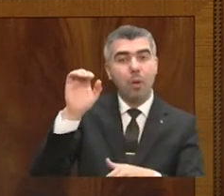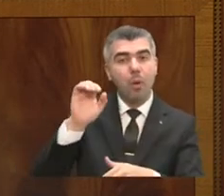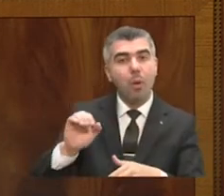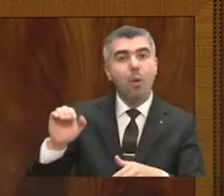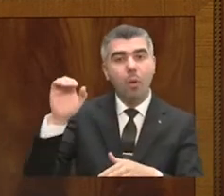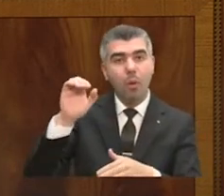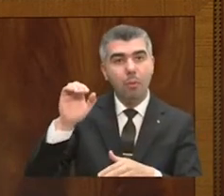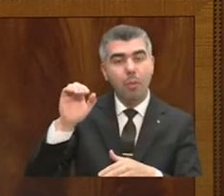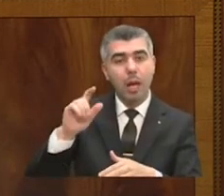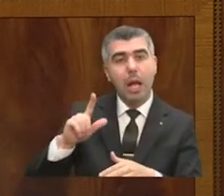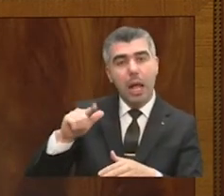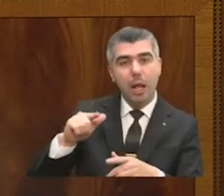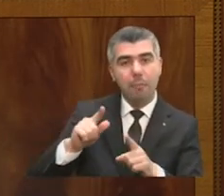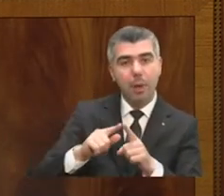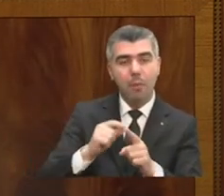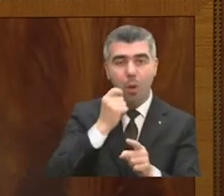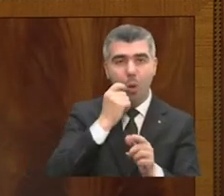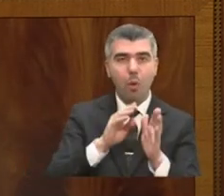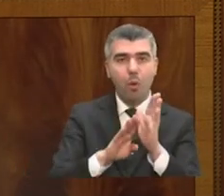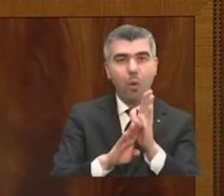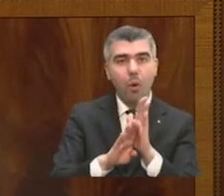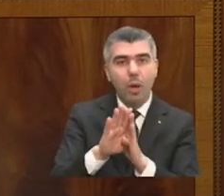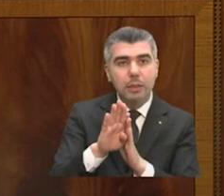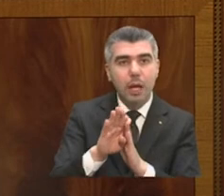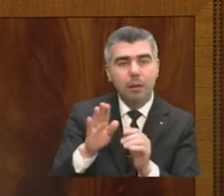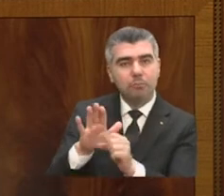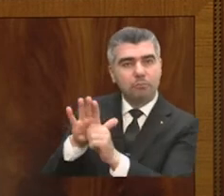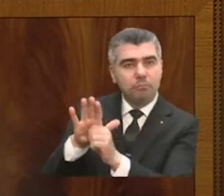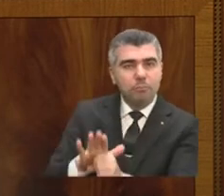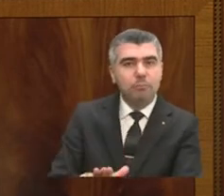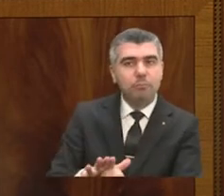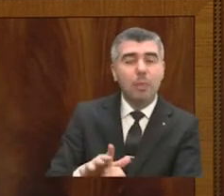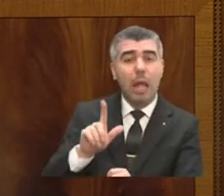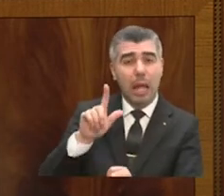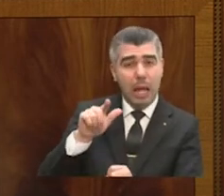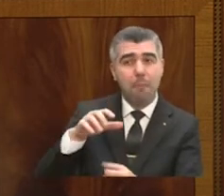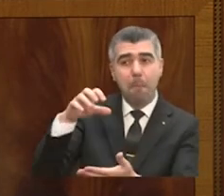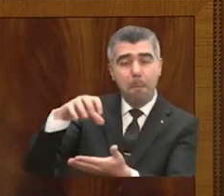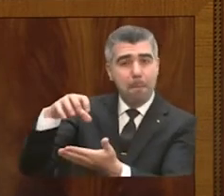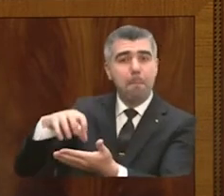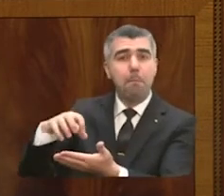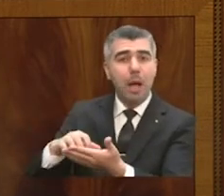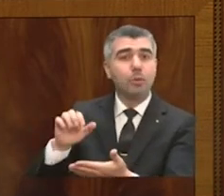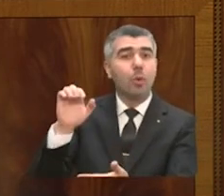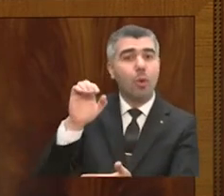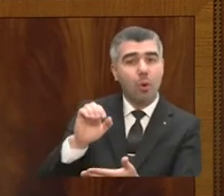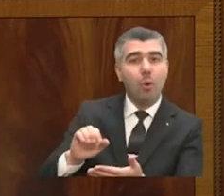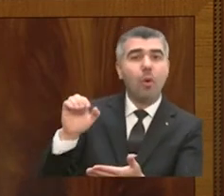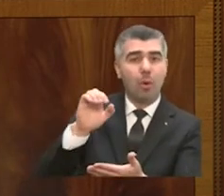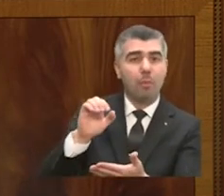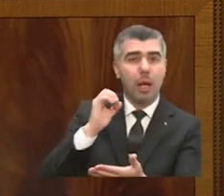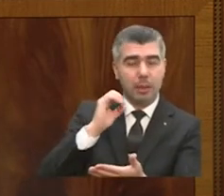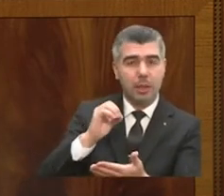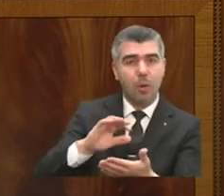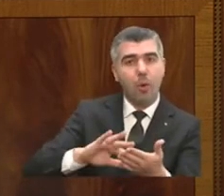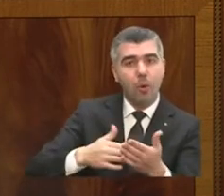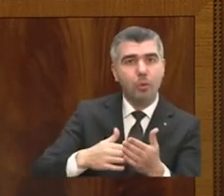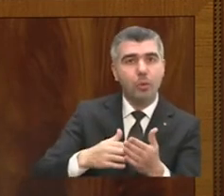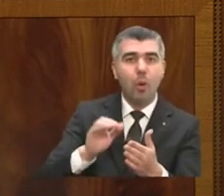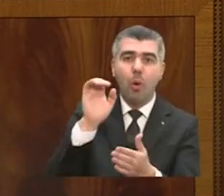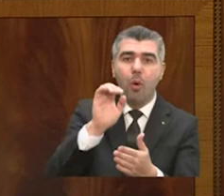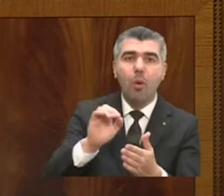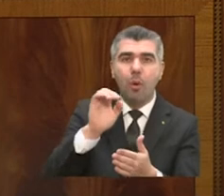le Parlement européen ignore les souffrances et les violations aux droits de l'homme